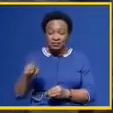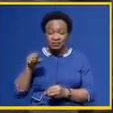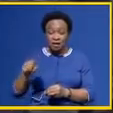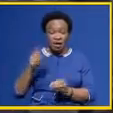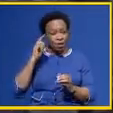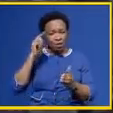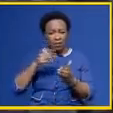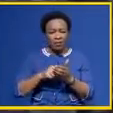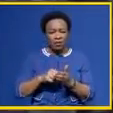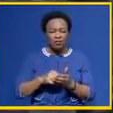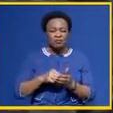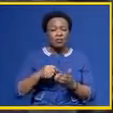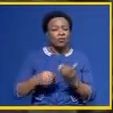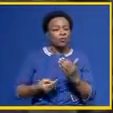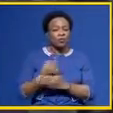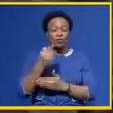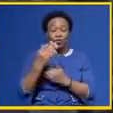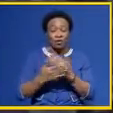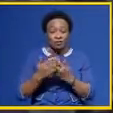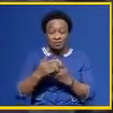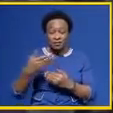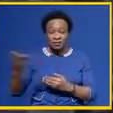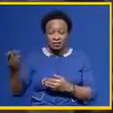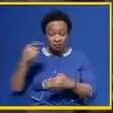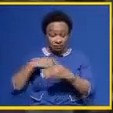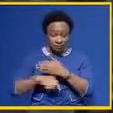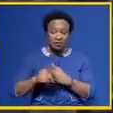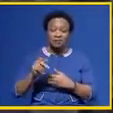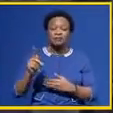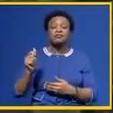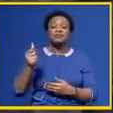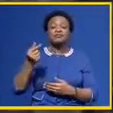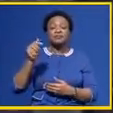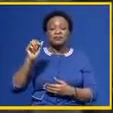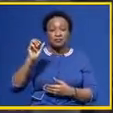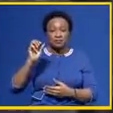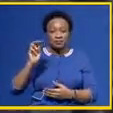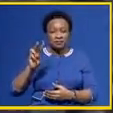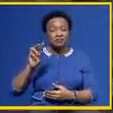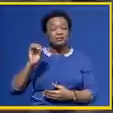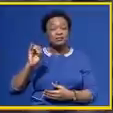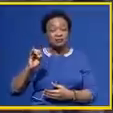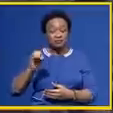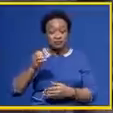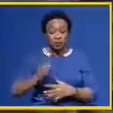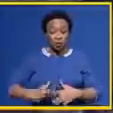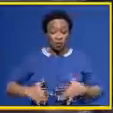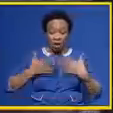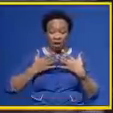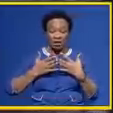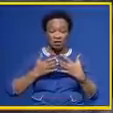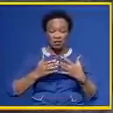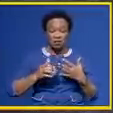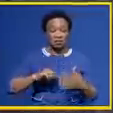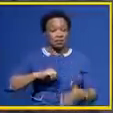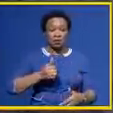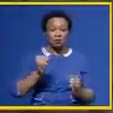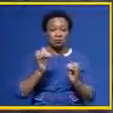watu waliotoka kwenye nchi nyingine wameingia Katavi, wanaamua kuishi hapa bila vibali.